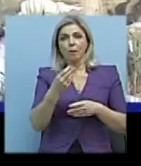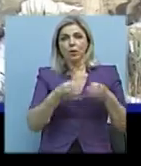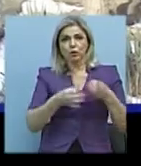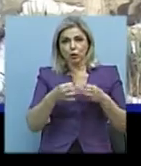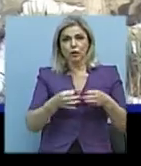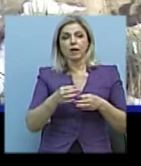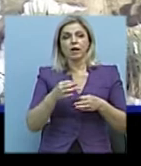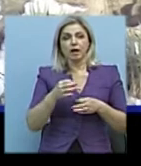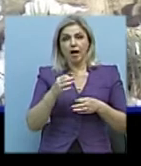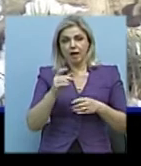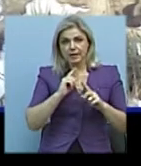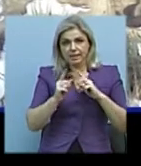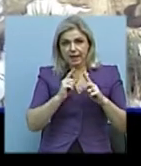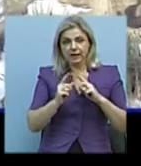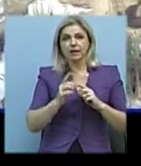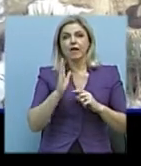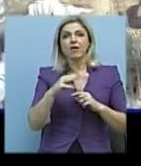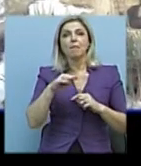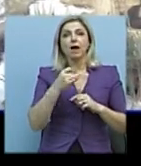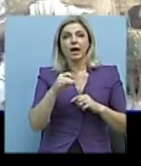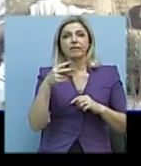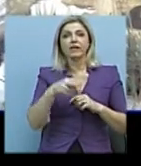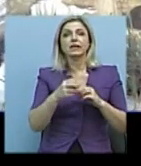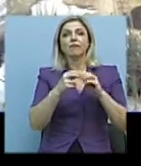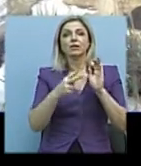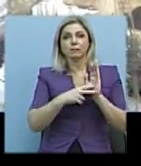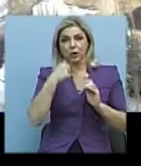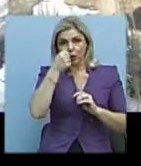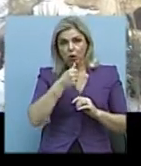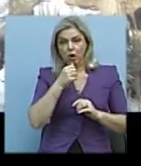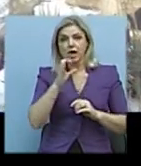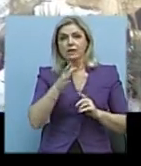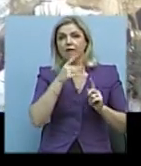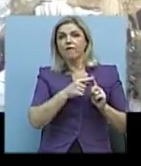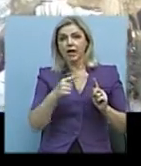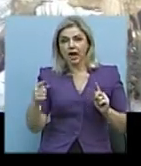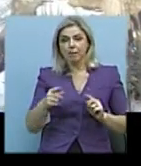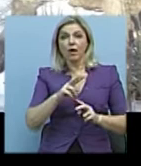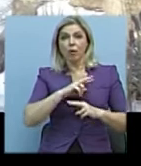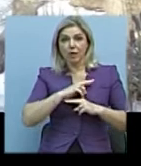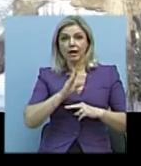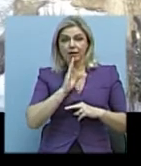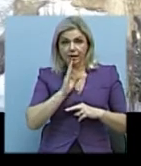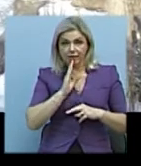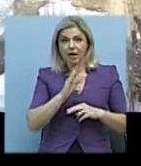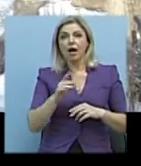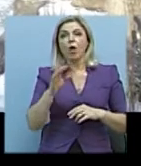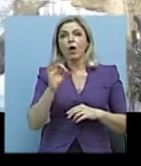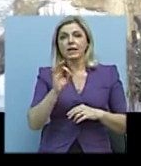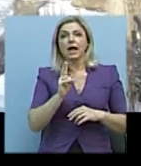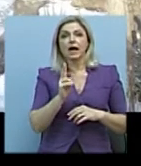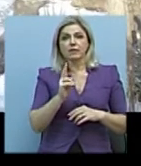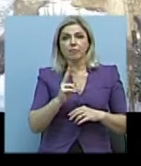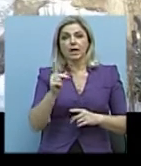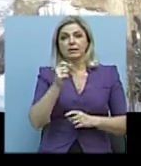травні 2018 року. За 7 років з моменту аварії, внаслідок якої загинула Юлія Каланчева, Олексія Казимірова